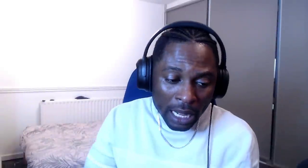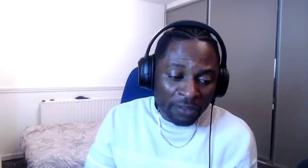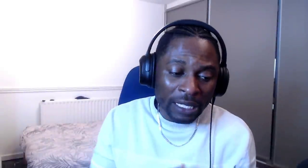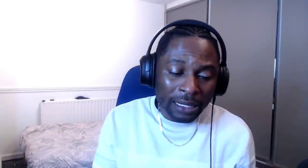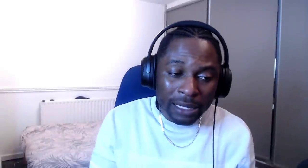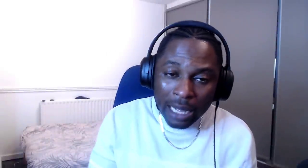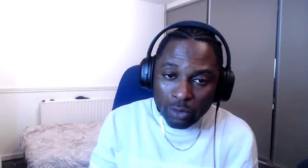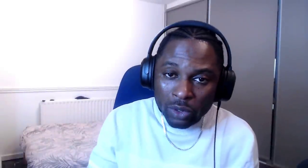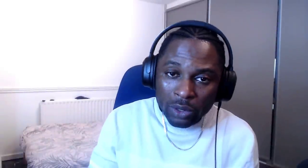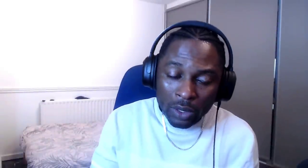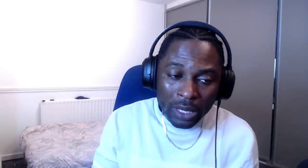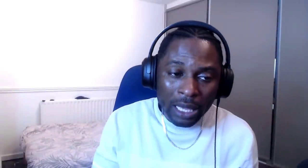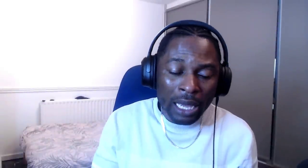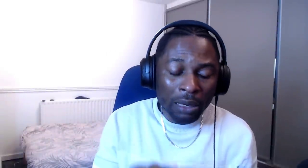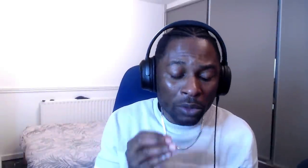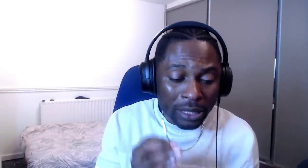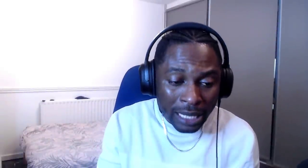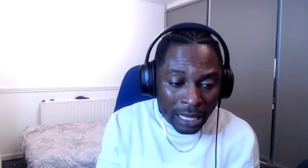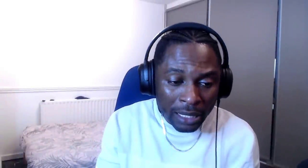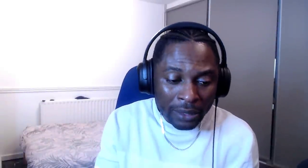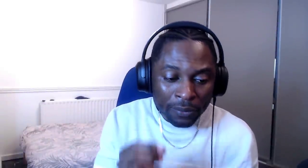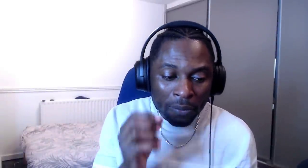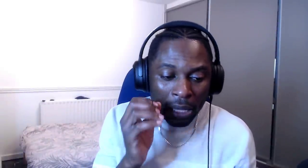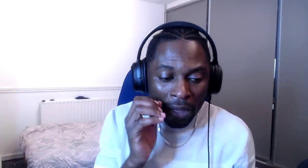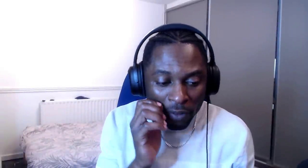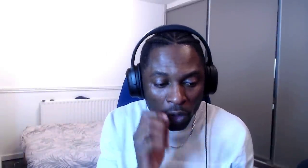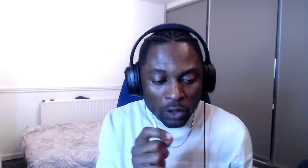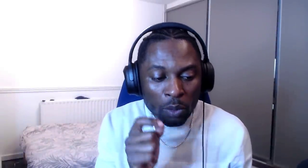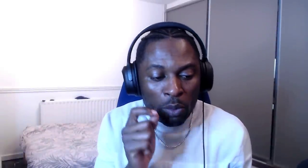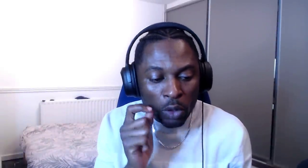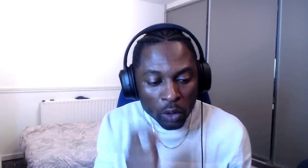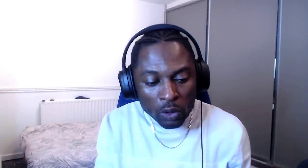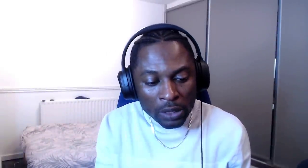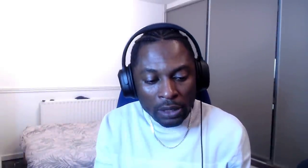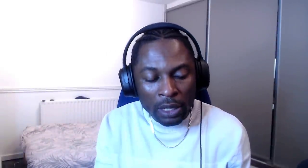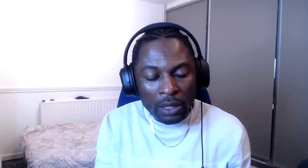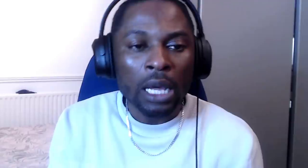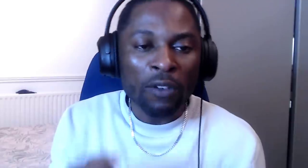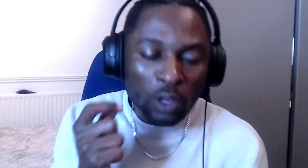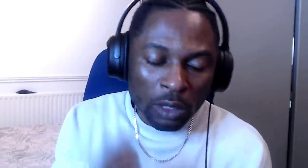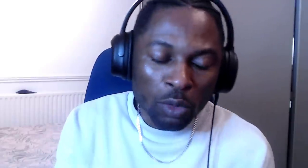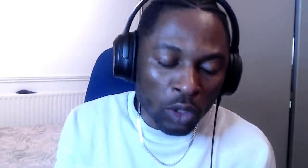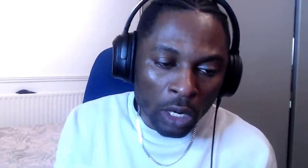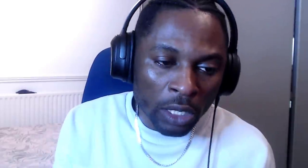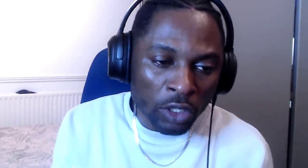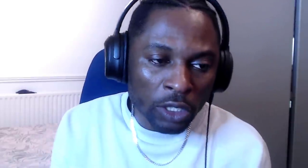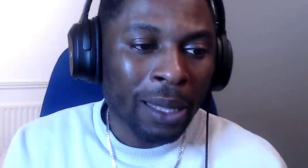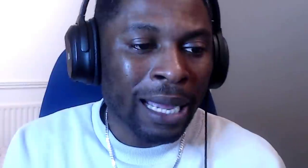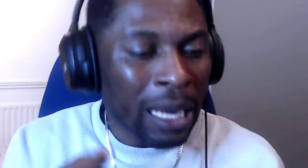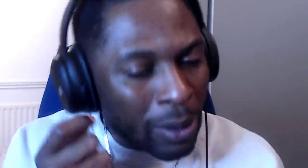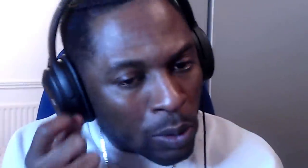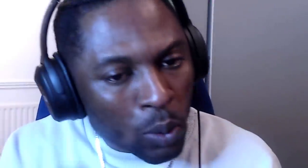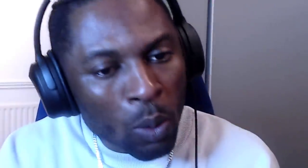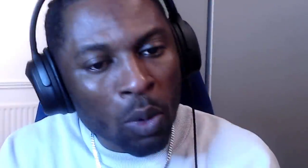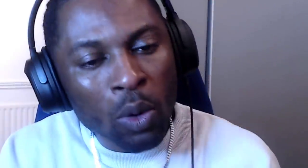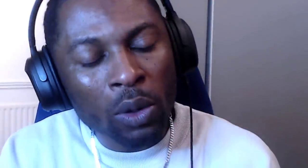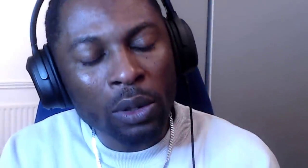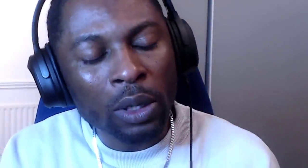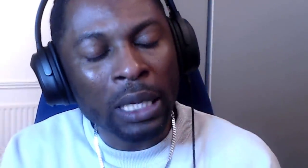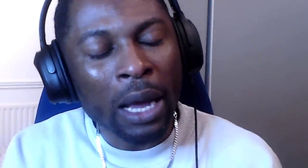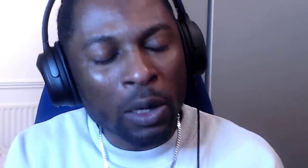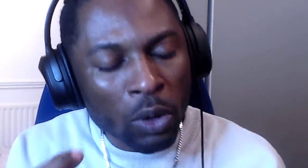46 ist okay eine moschee auch gossip girl in the